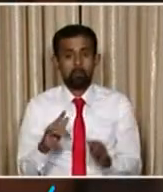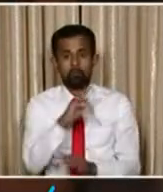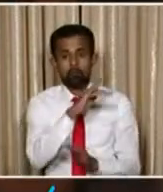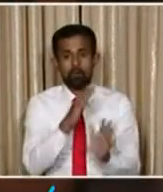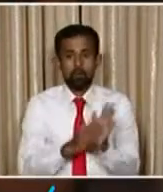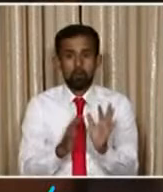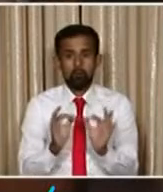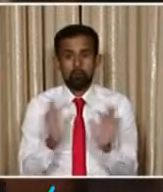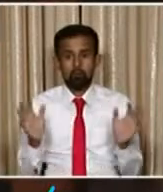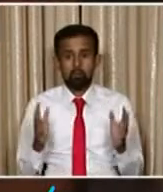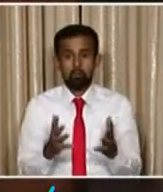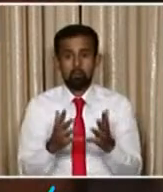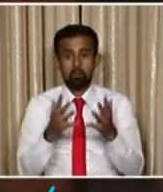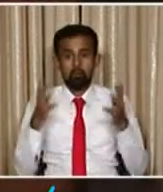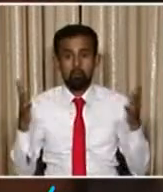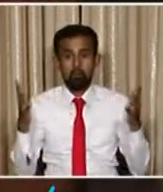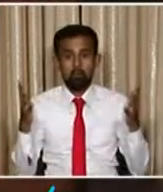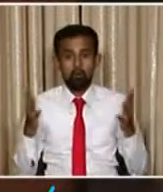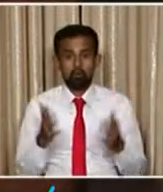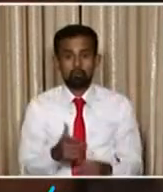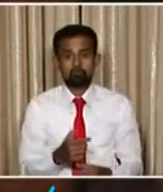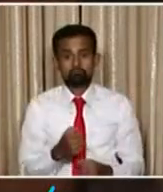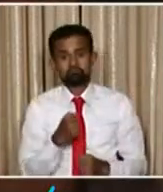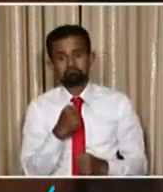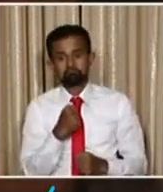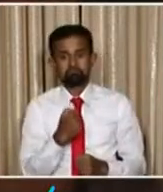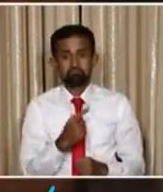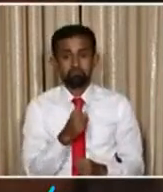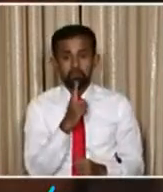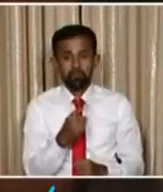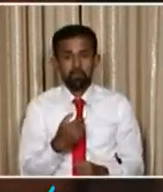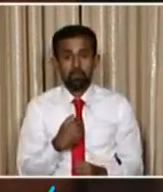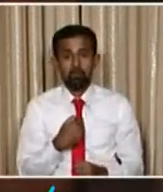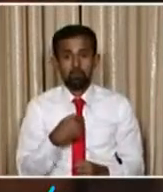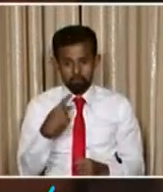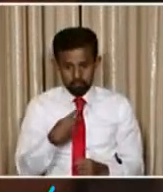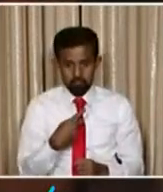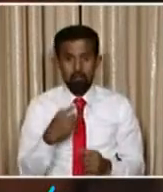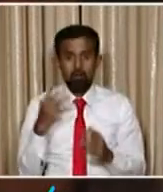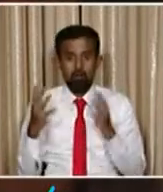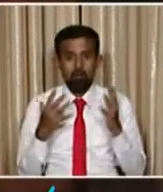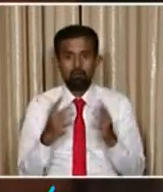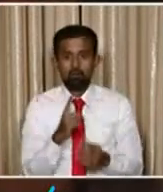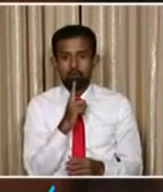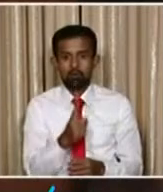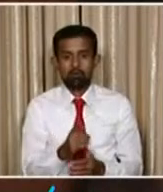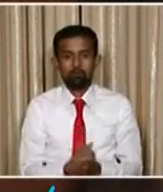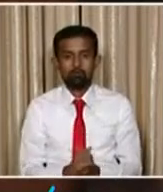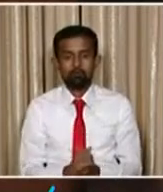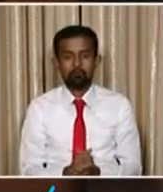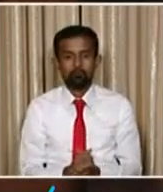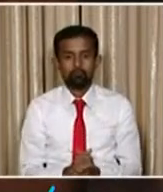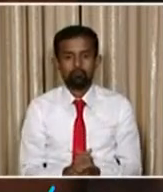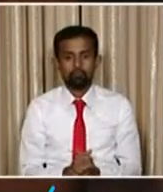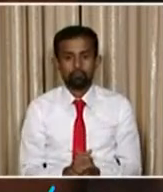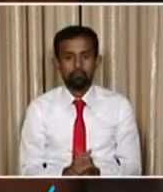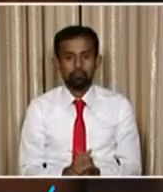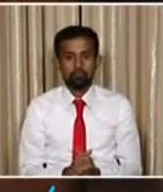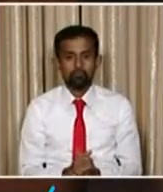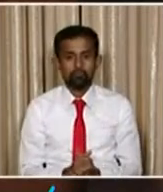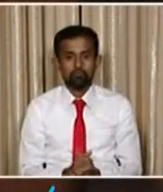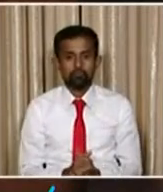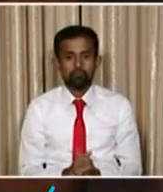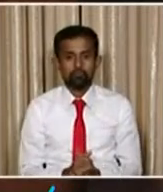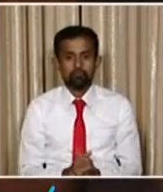මාධ්‍යයකට ලොකු පාට් එකක් දාලා තියෙනවා do you think we are second class citizens කියලා. Now honorable president, his excellency the